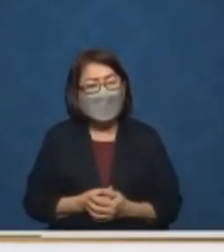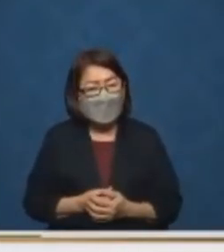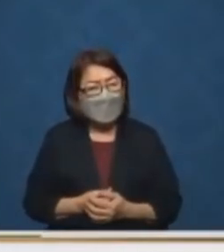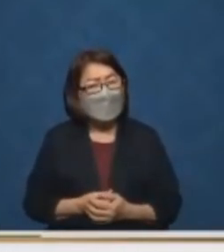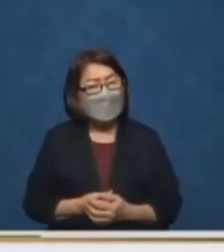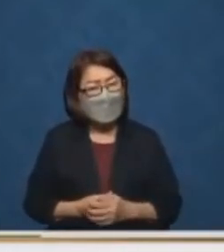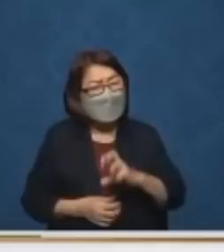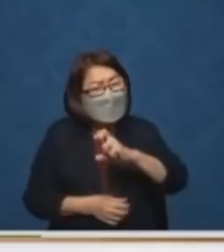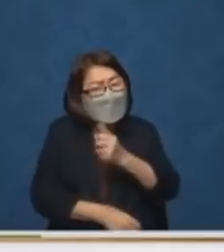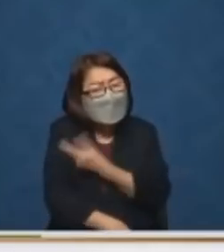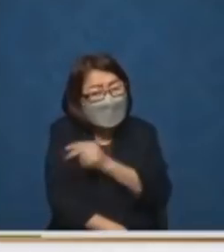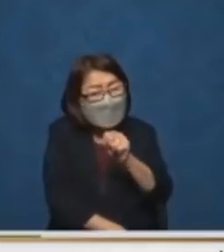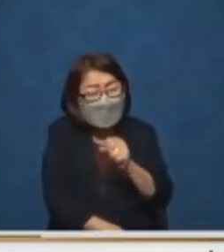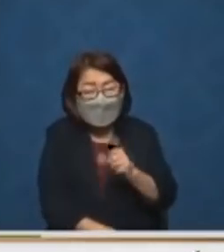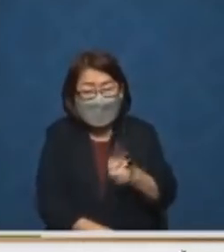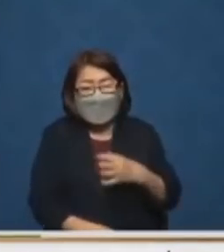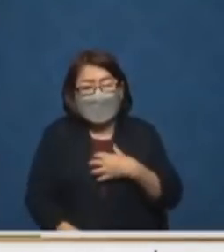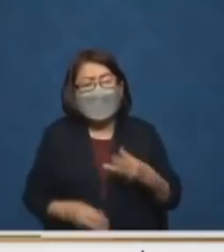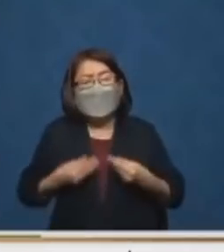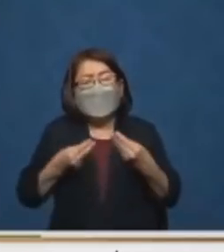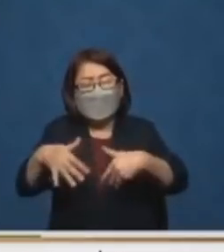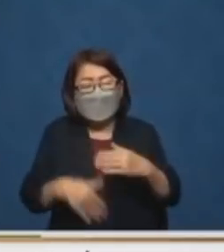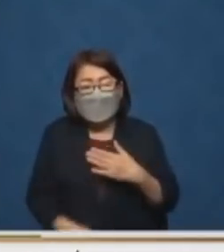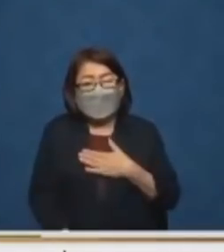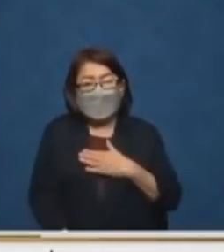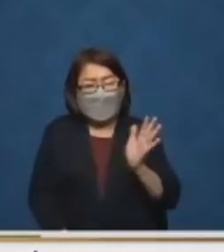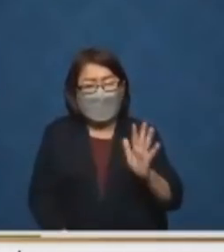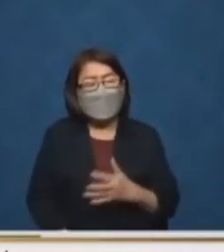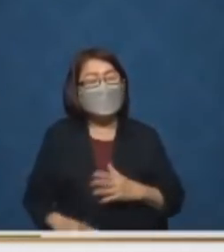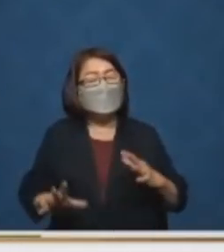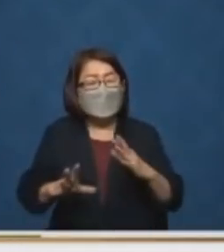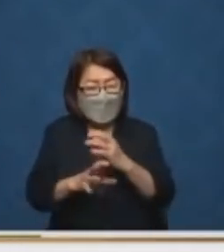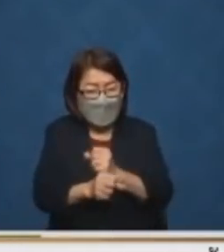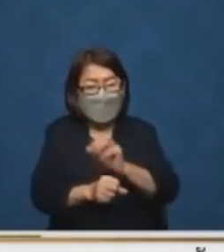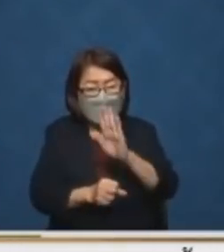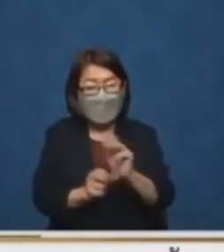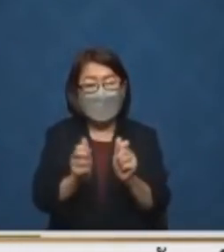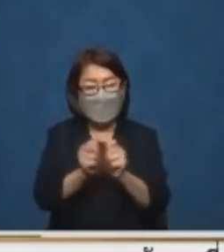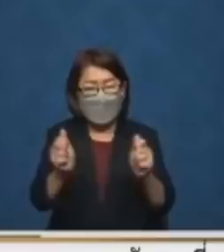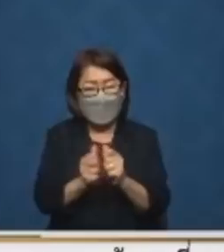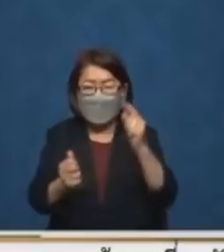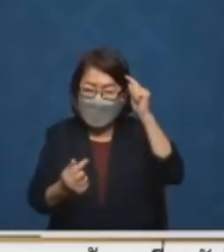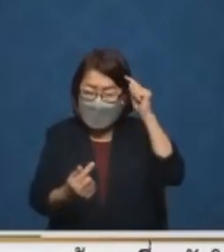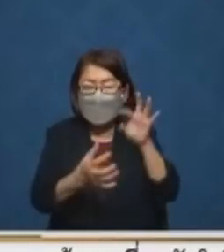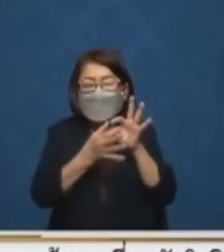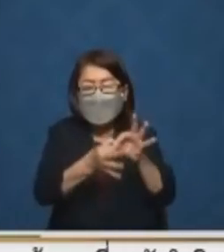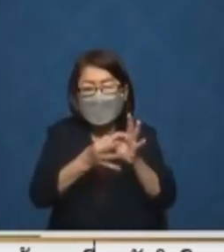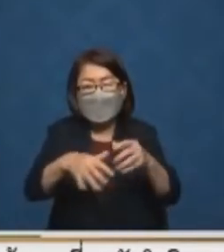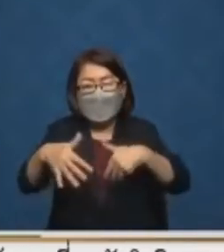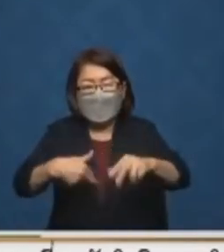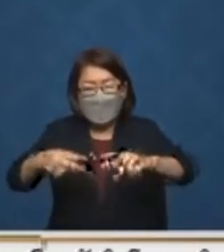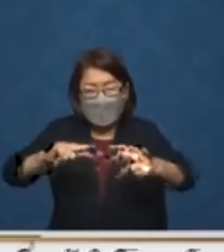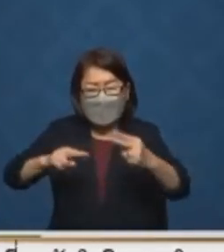คามหวดวตกนะครับแต่นี่คือรายงานของคณะอันุกรมาธิการซึมีความหวงใหญ่พี่น้องประชาชนซ